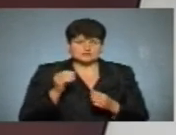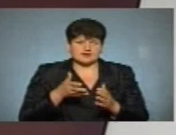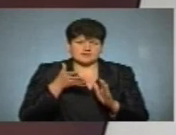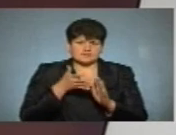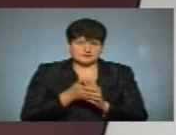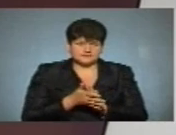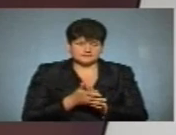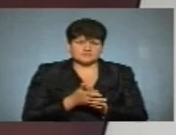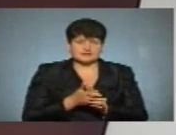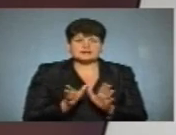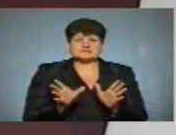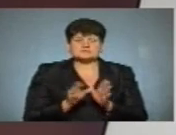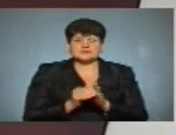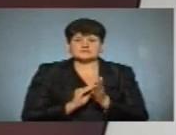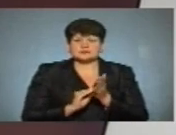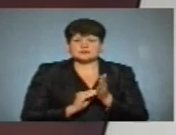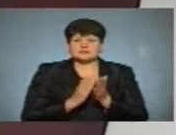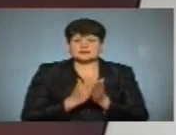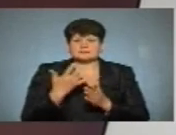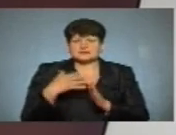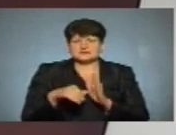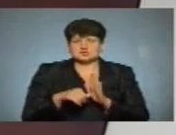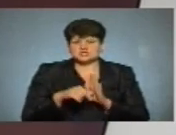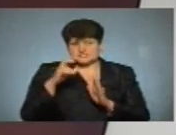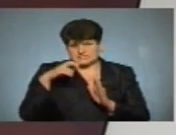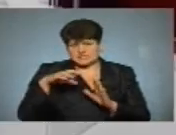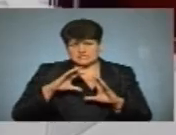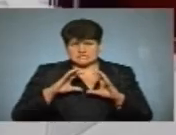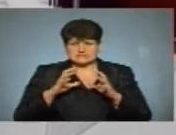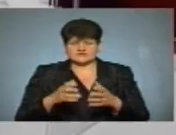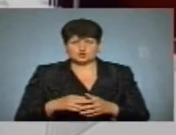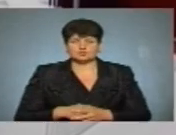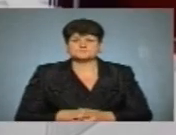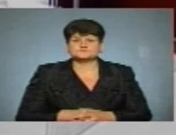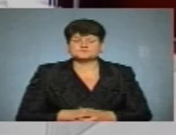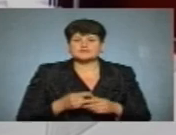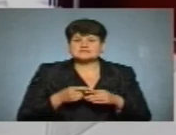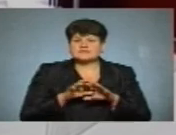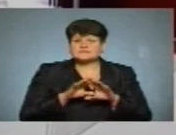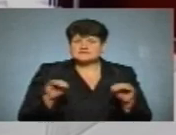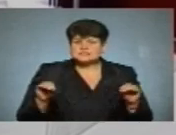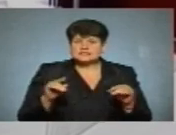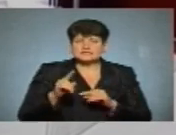інтеграції. Співавторами резолюції є 56 країн світу. На цьому у мене все.